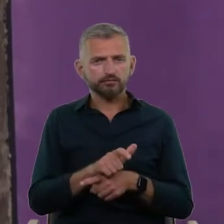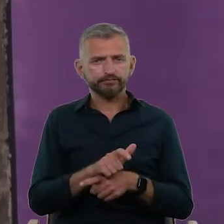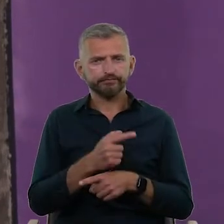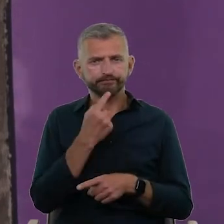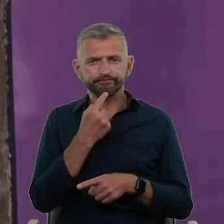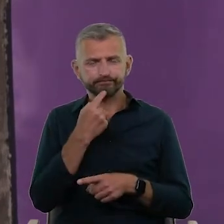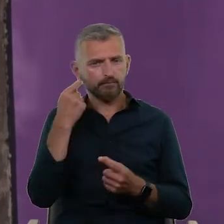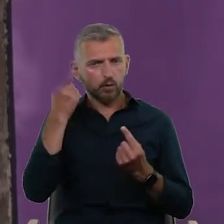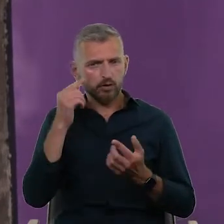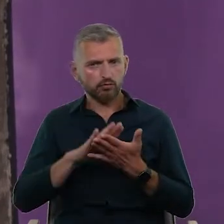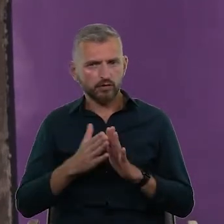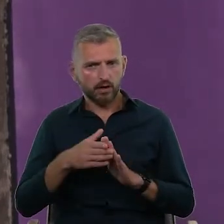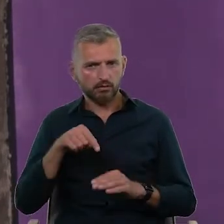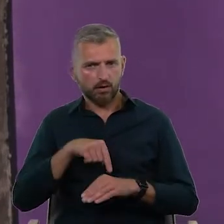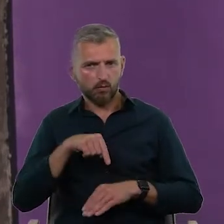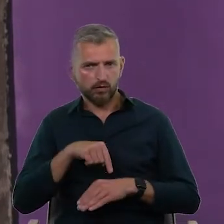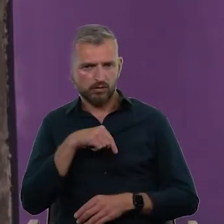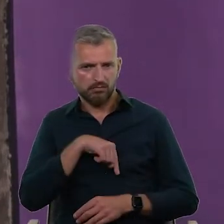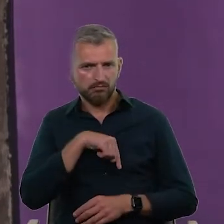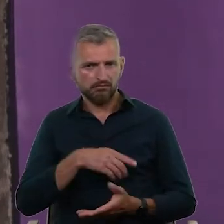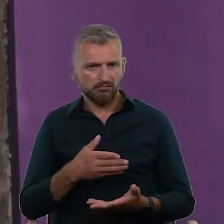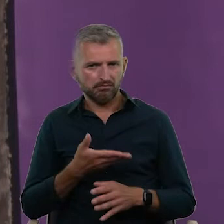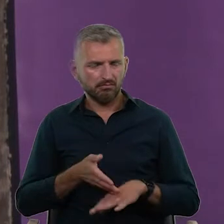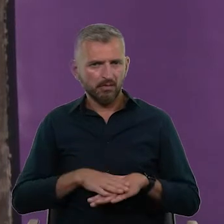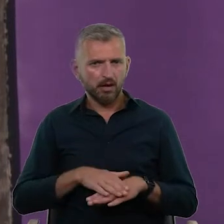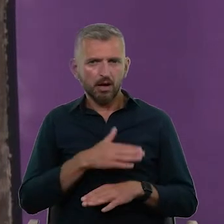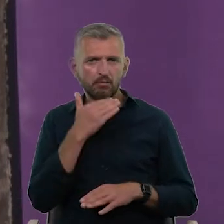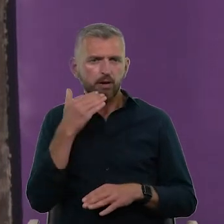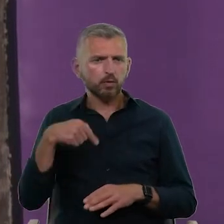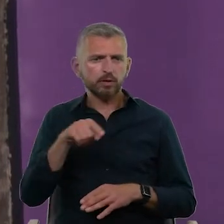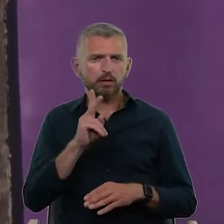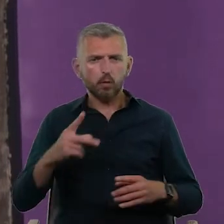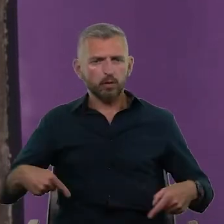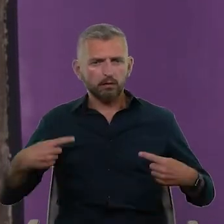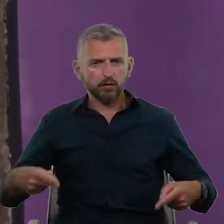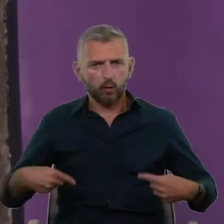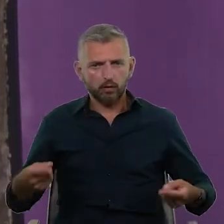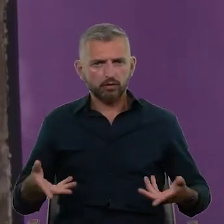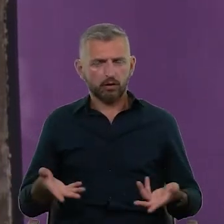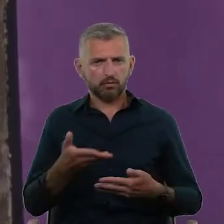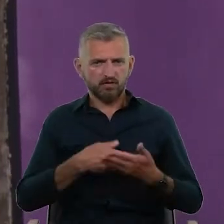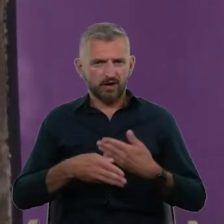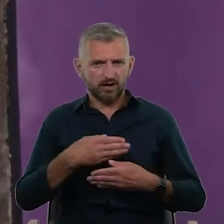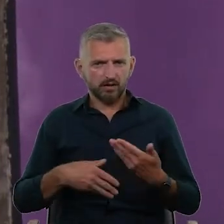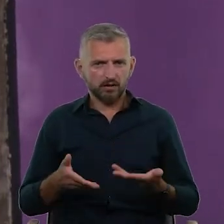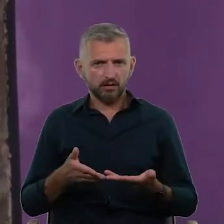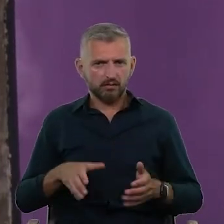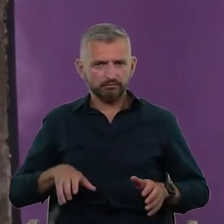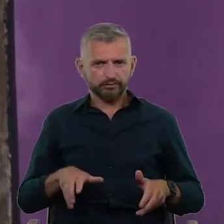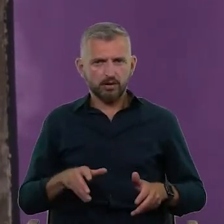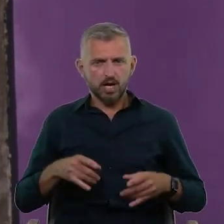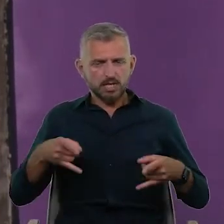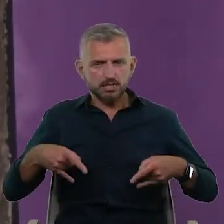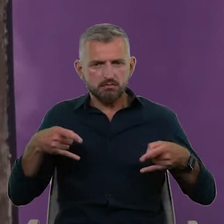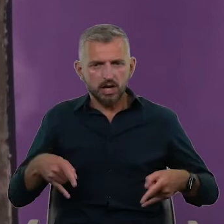стані психологічному, емоційному. Тому що багато тих, які на візочках інвалідних, які з